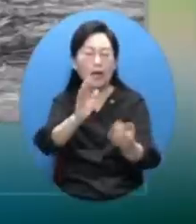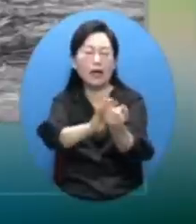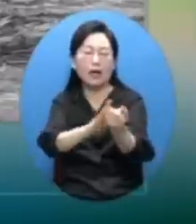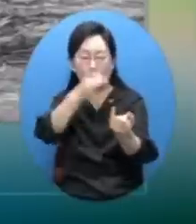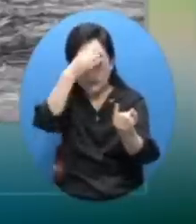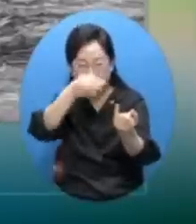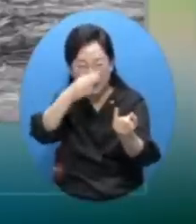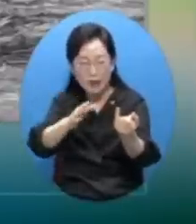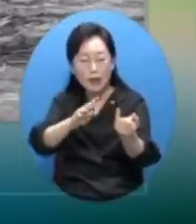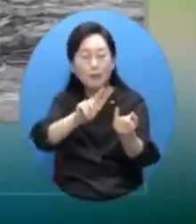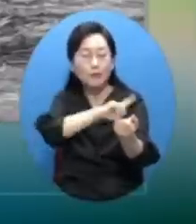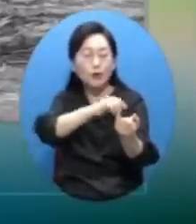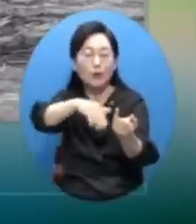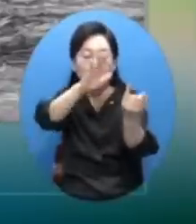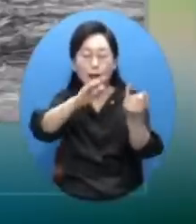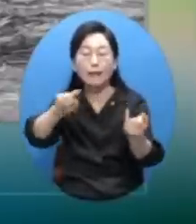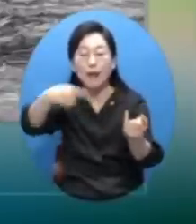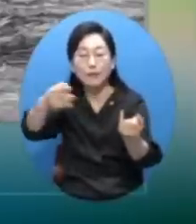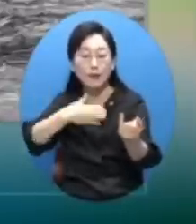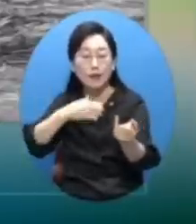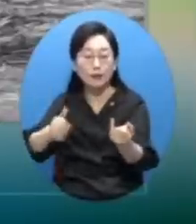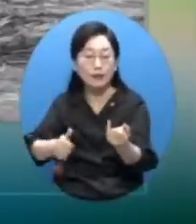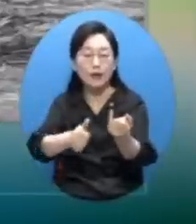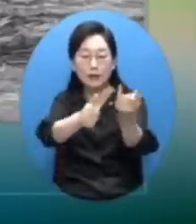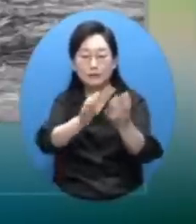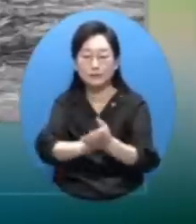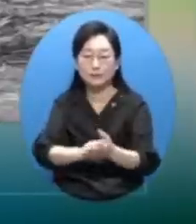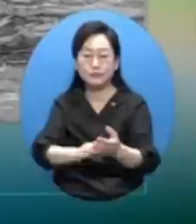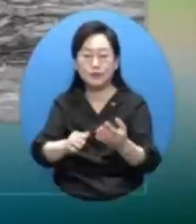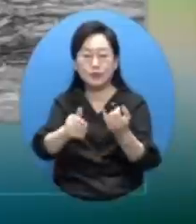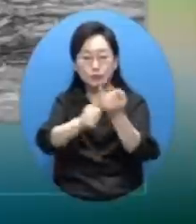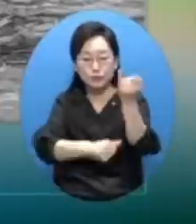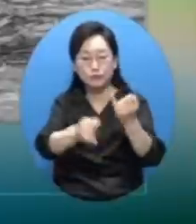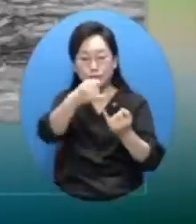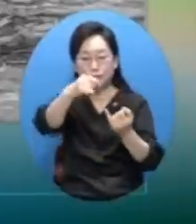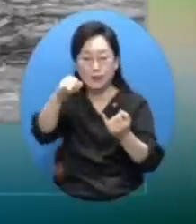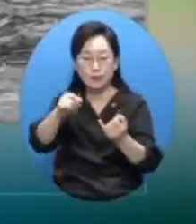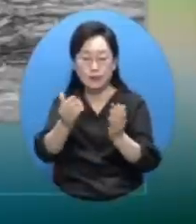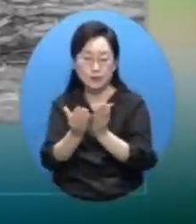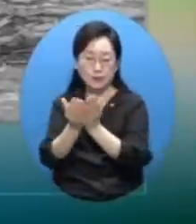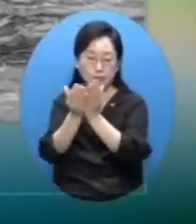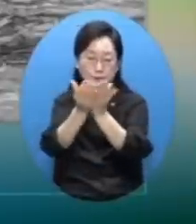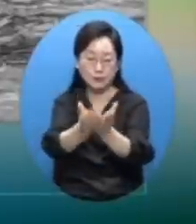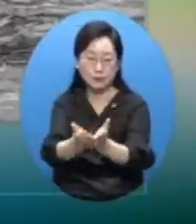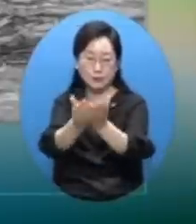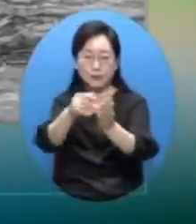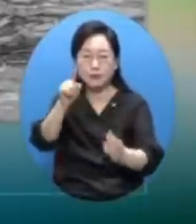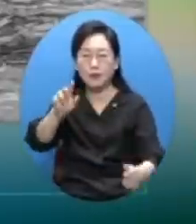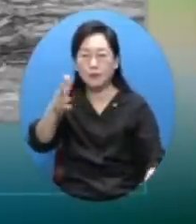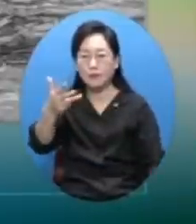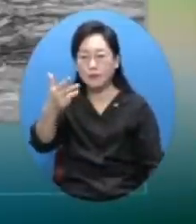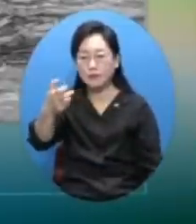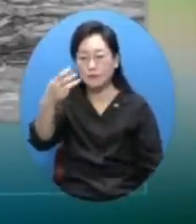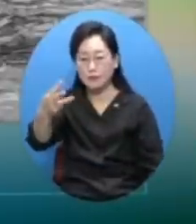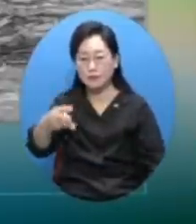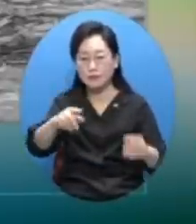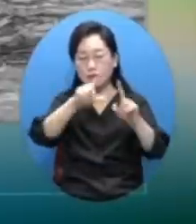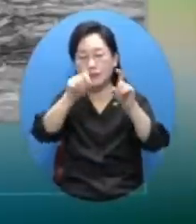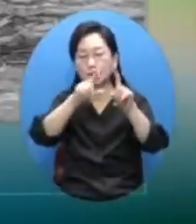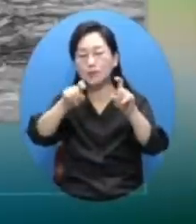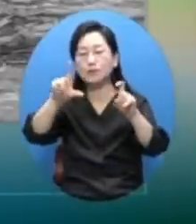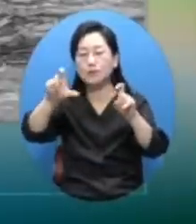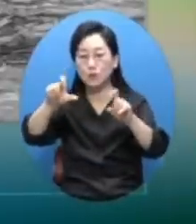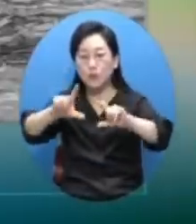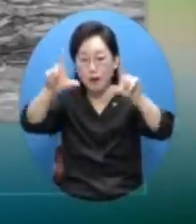담배를 타고 가겠다고 해서 부인과 내 명의 딸을 치는 빌드 앞으로 허가 1873년 11월 15일